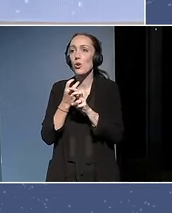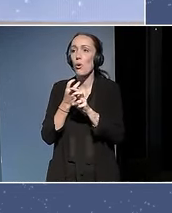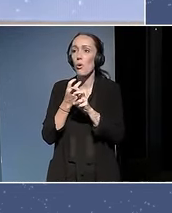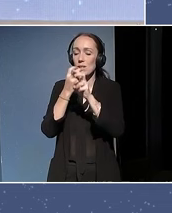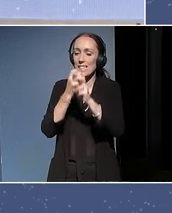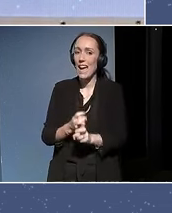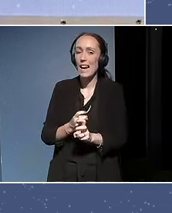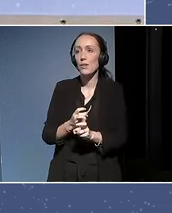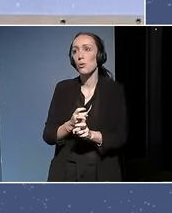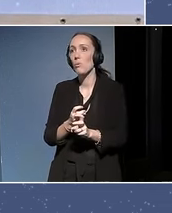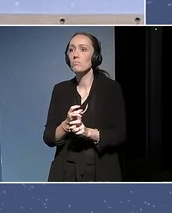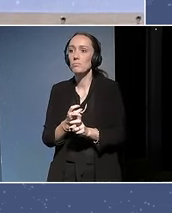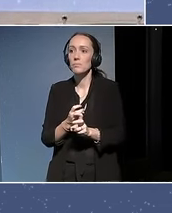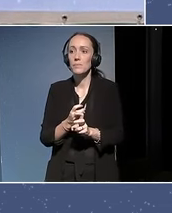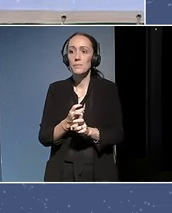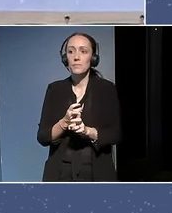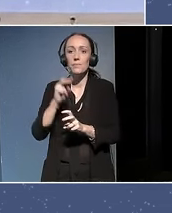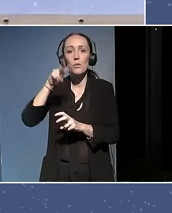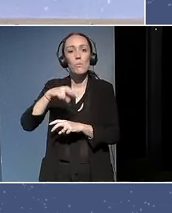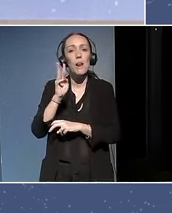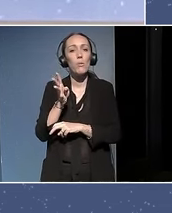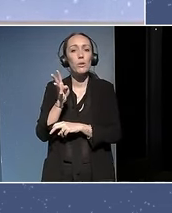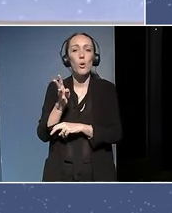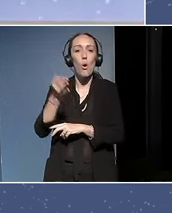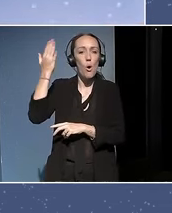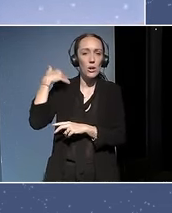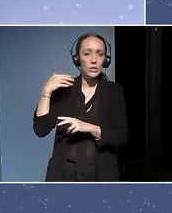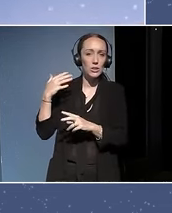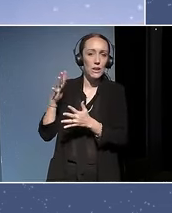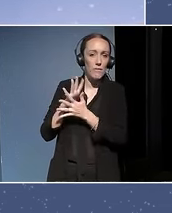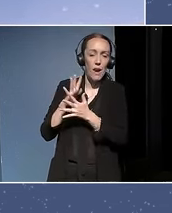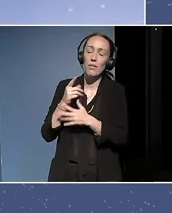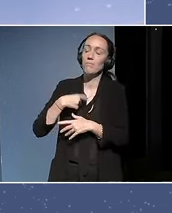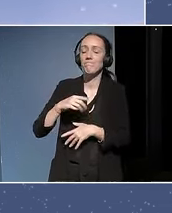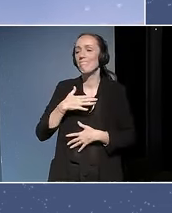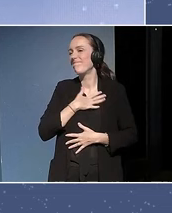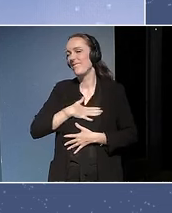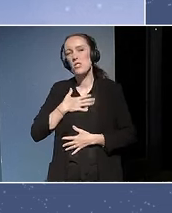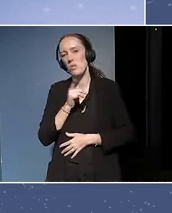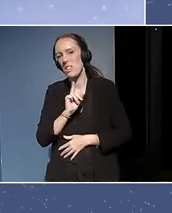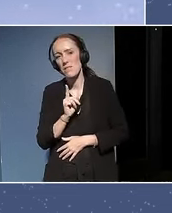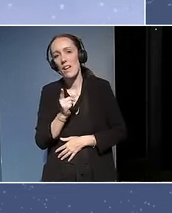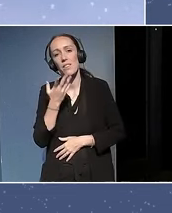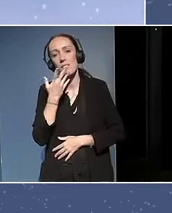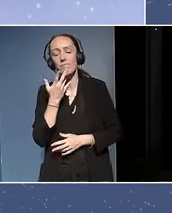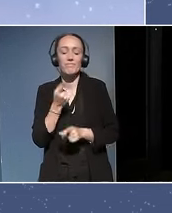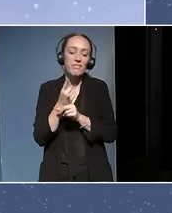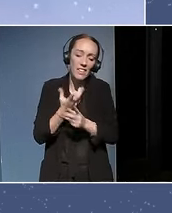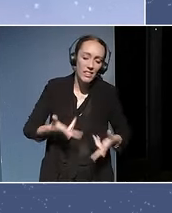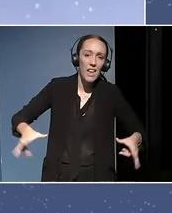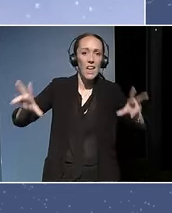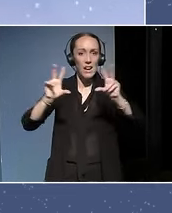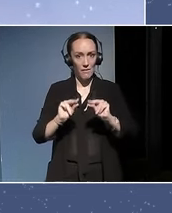St fatto in Canada nel 2014 avevo detto quello scheletro è sbagliato bisogna farne uno nuovo dobiamo rifarlo allora